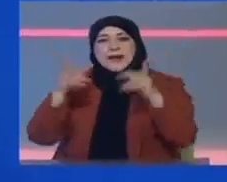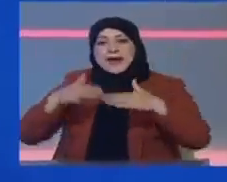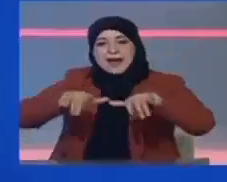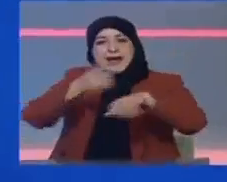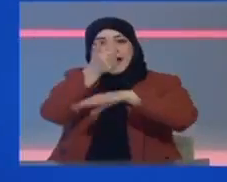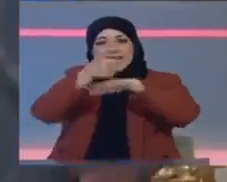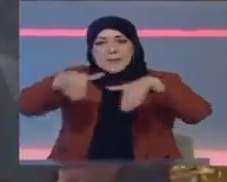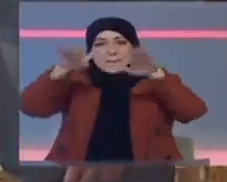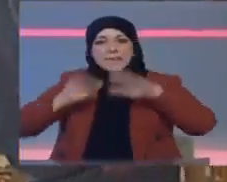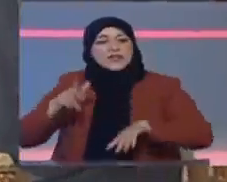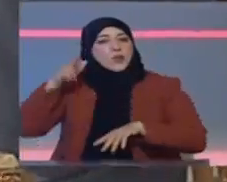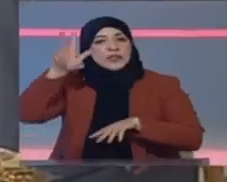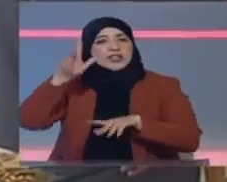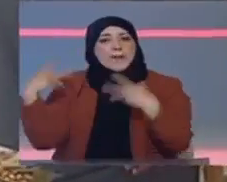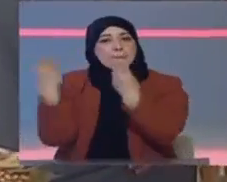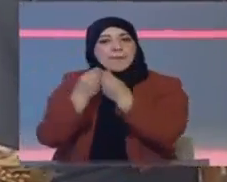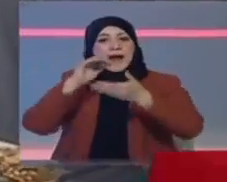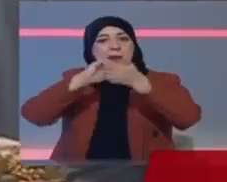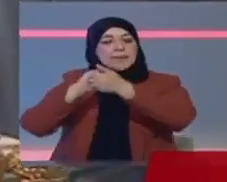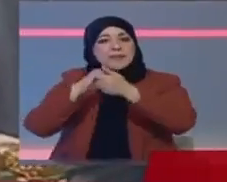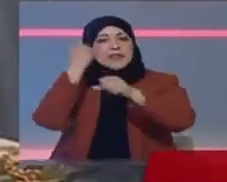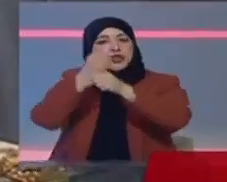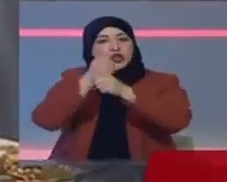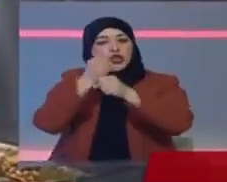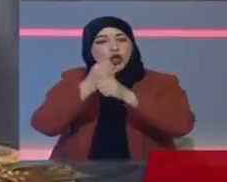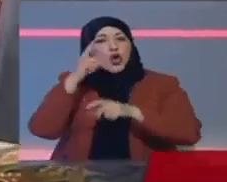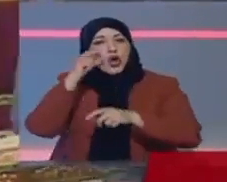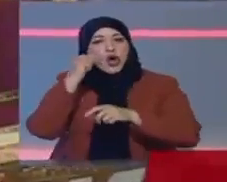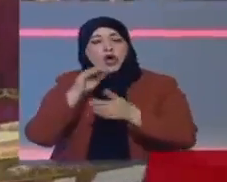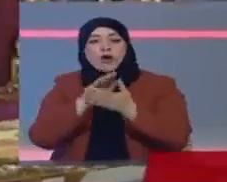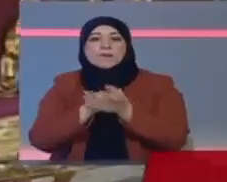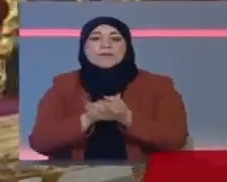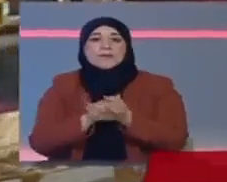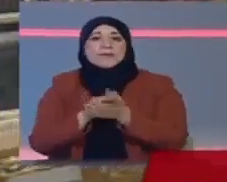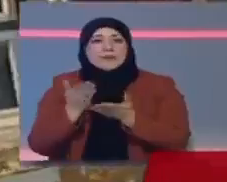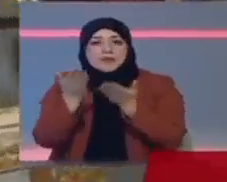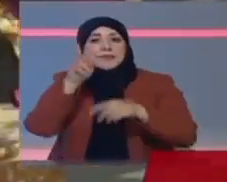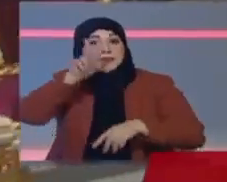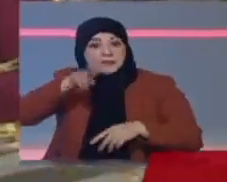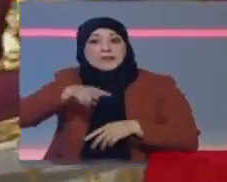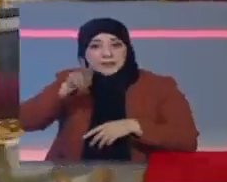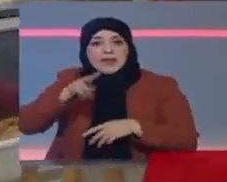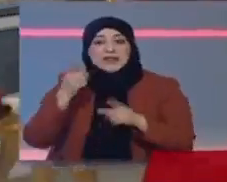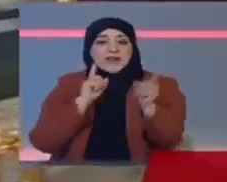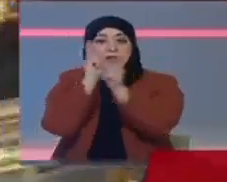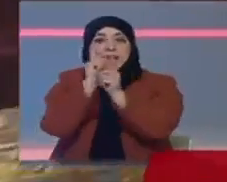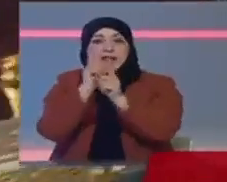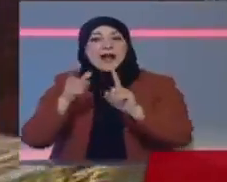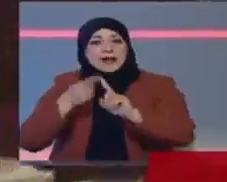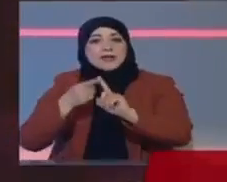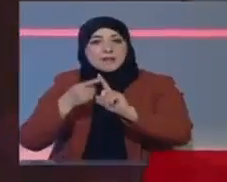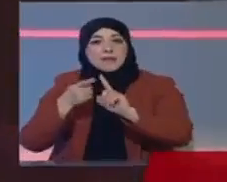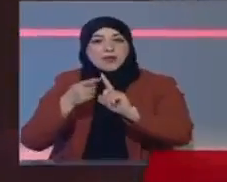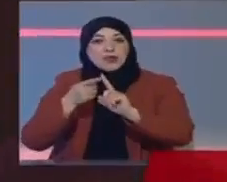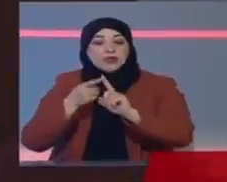الشعب راشد الغنوشي بالامين العام للاتحاد العام التونسي للشغل ولدينا الطبي الذي اكد خلال هذا اللقاء ضروره الضرب